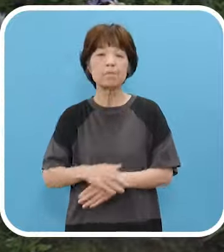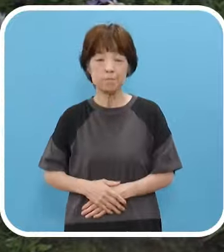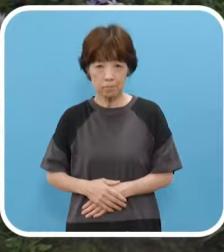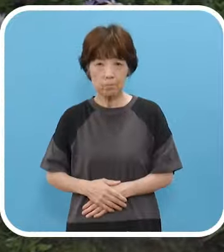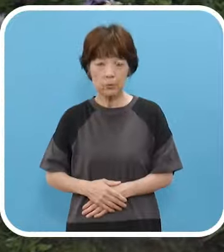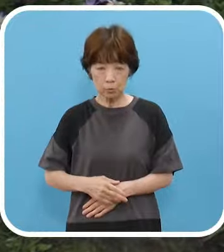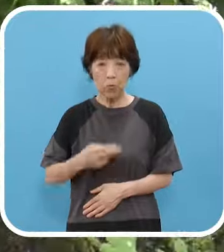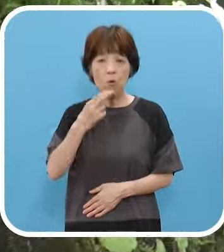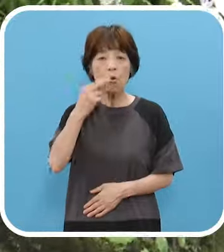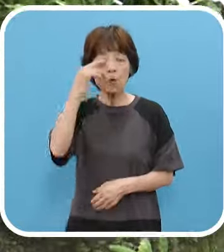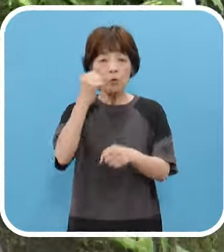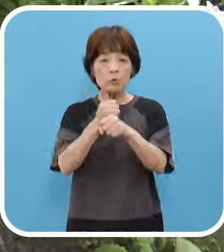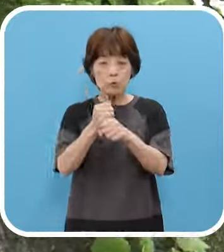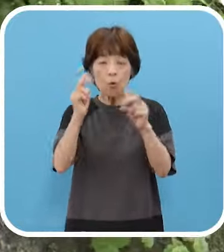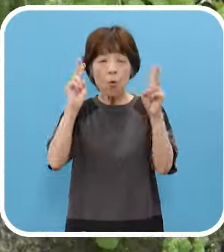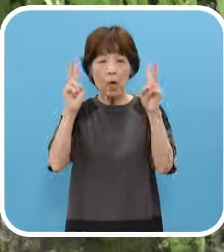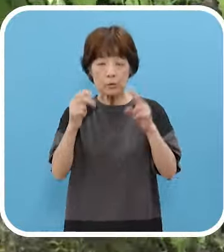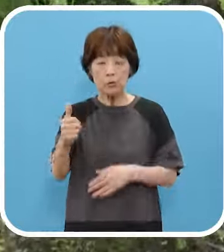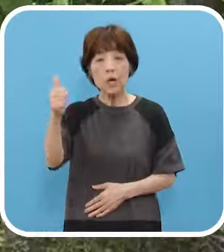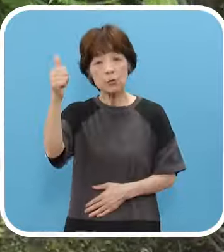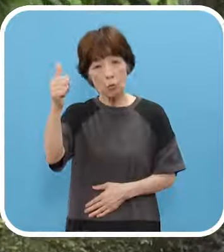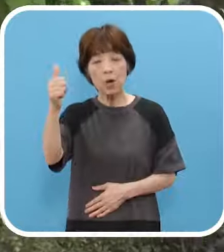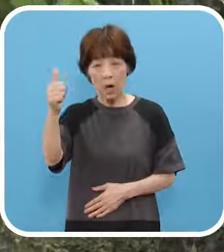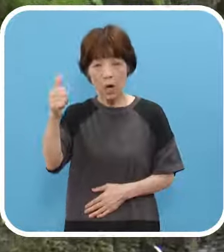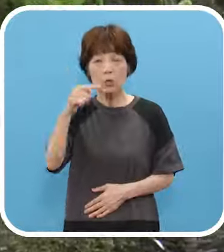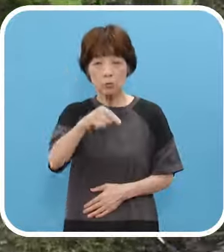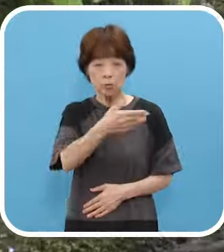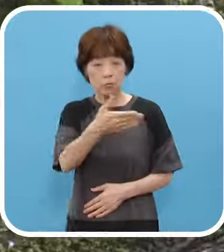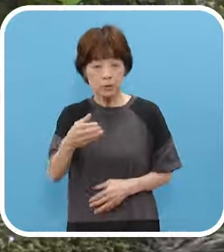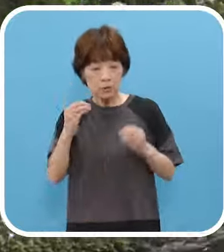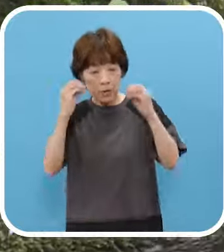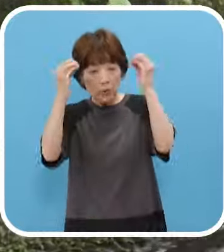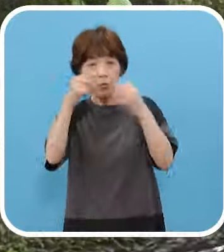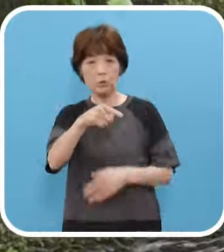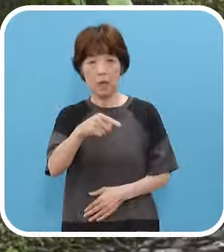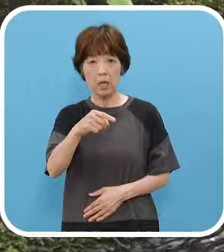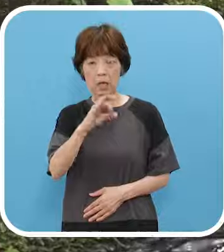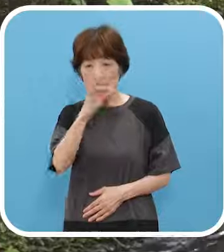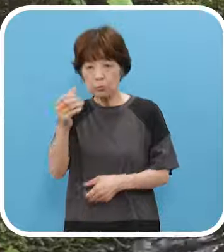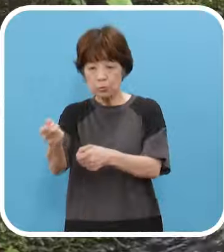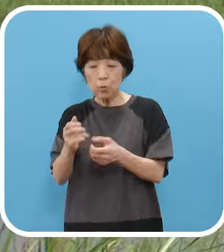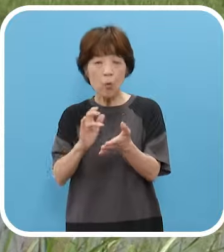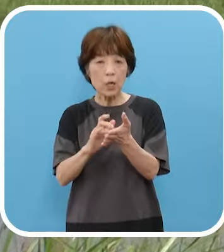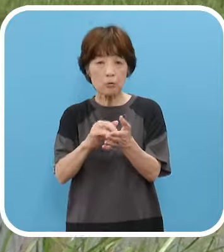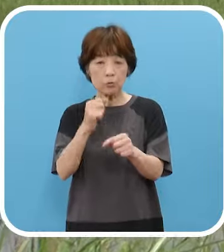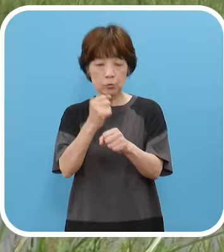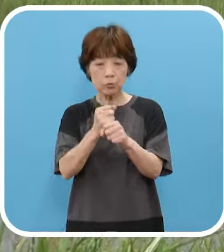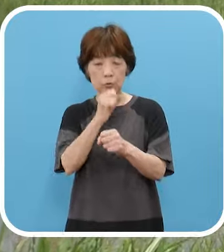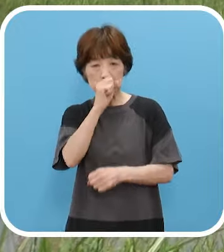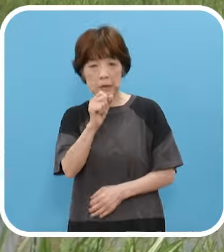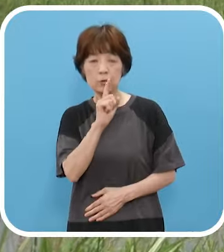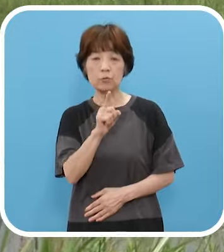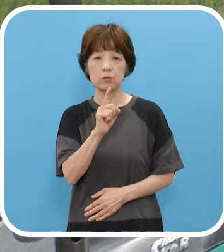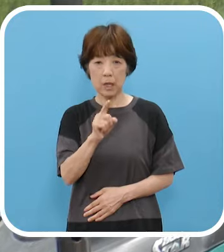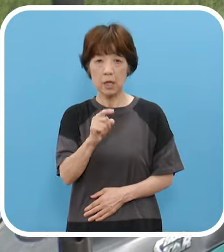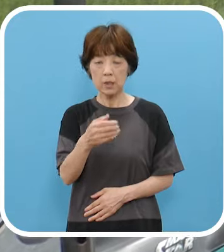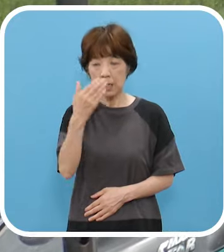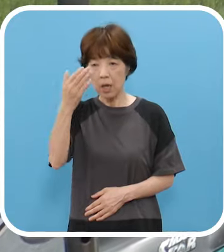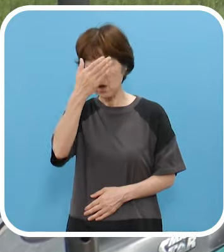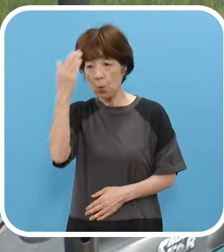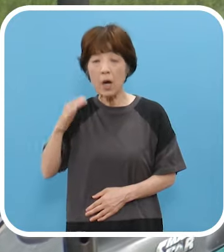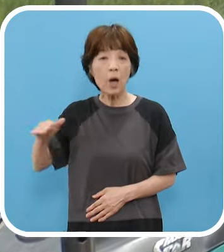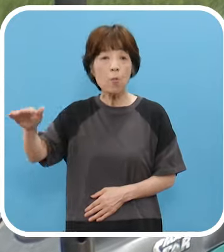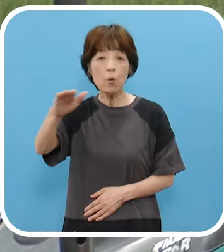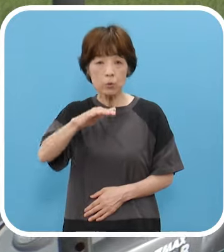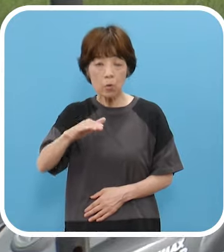水資源、それに感動した酒造会社の社長さんが、どこで無農薬を作れないかということになって、だんだん広がるようになって、無農